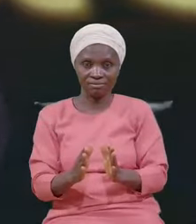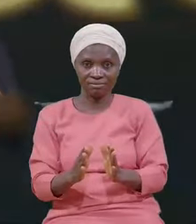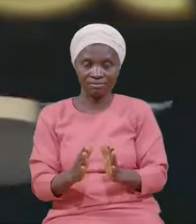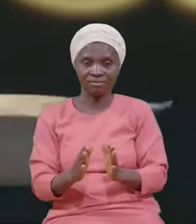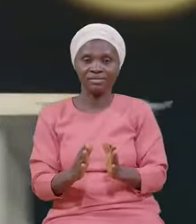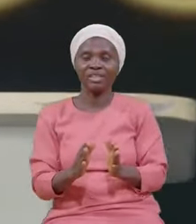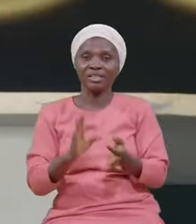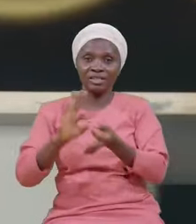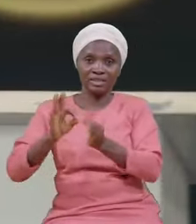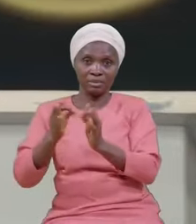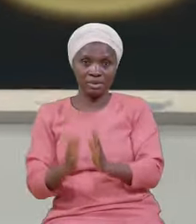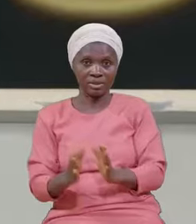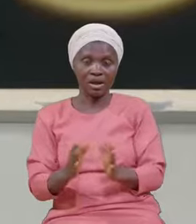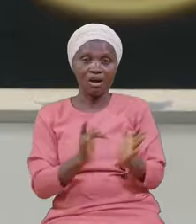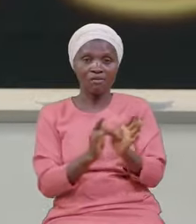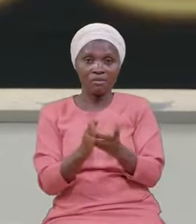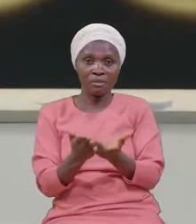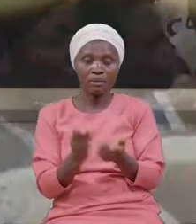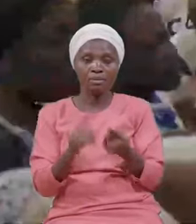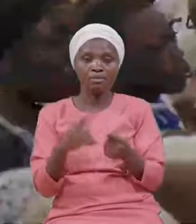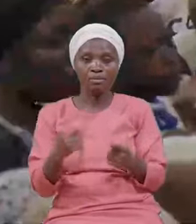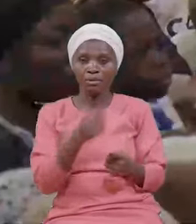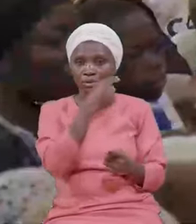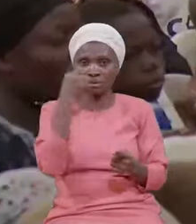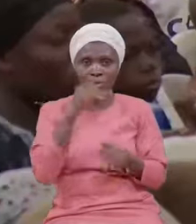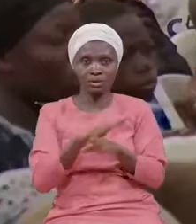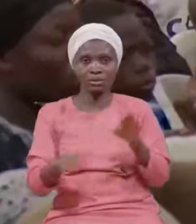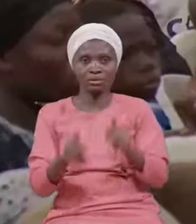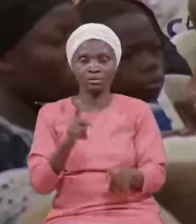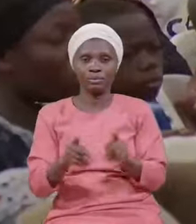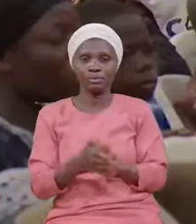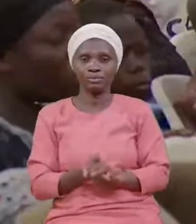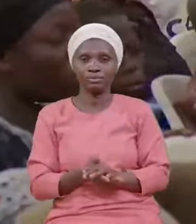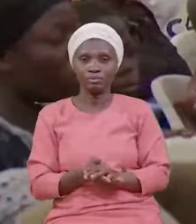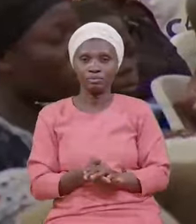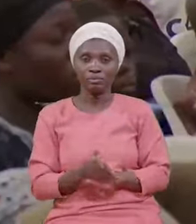Écritures aux aveugles. Il y a trois éléments à voir. Premièrement,